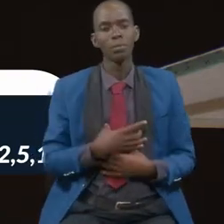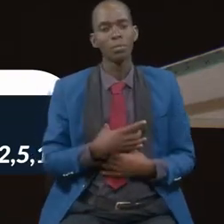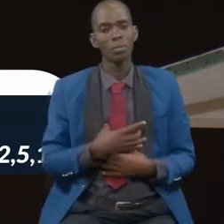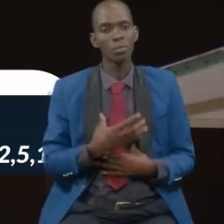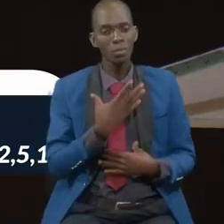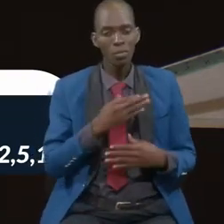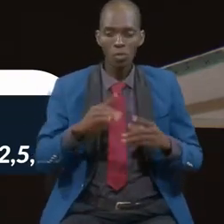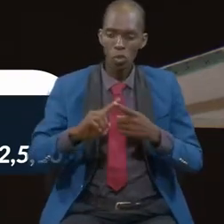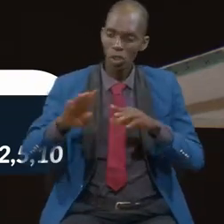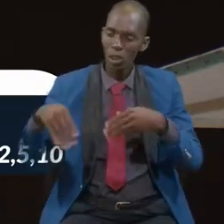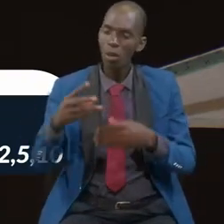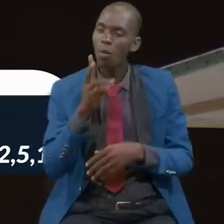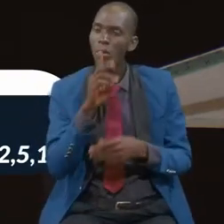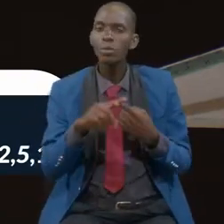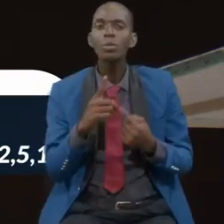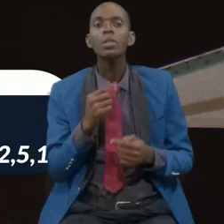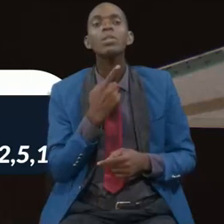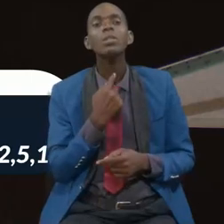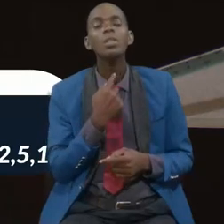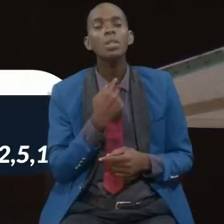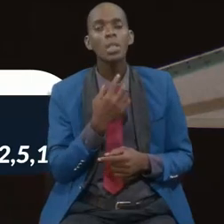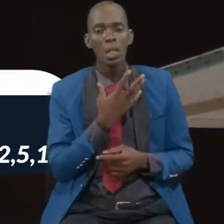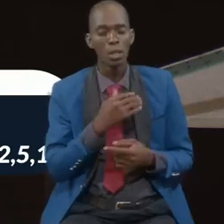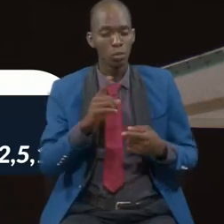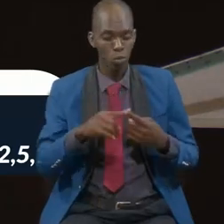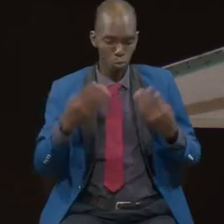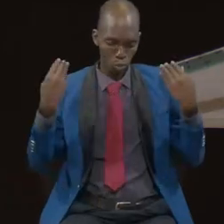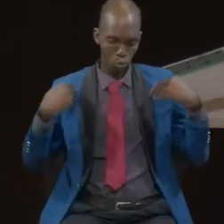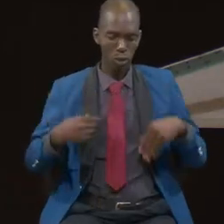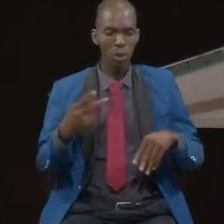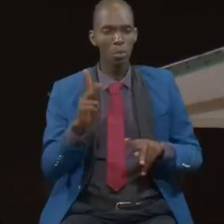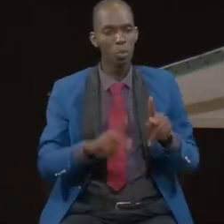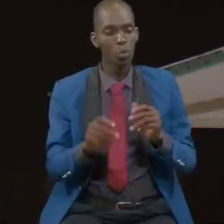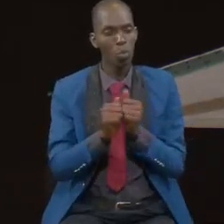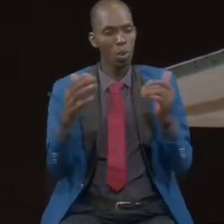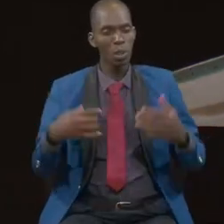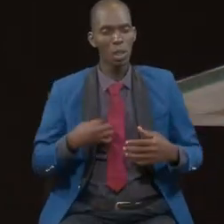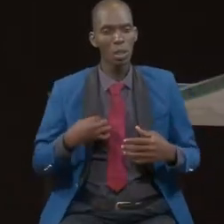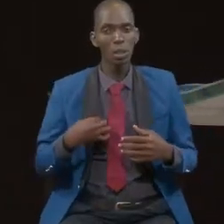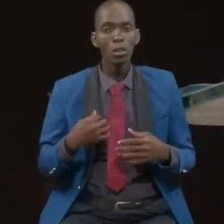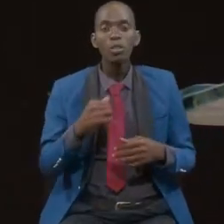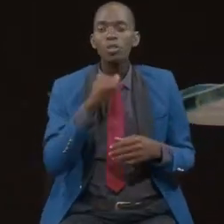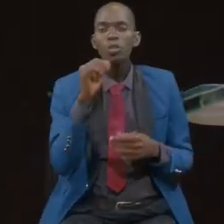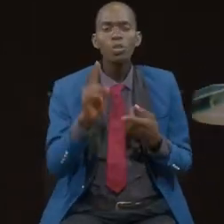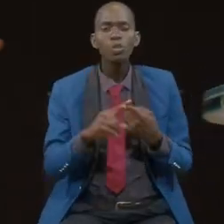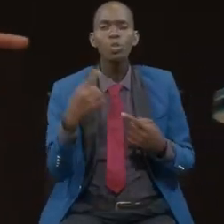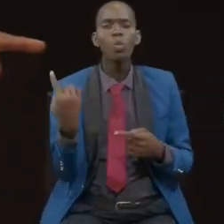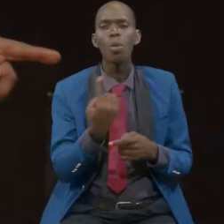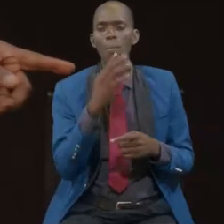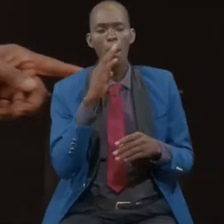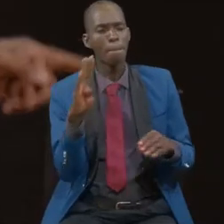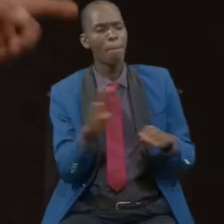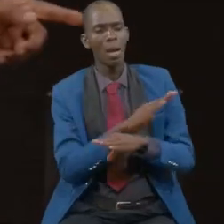affamés et donner de l'eau aux assoiffés. Et vêtir les personnes nues, de ne pas